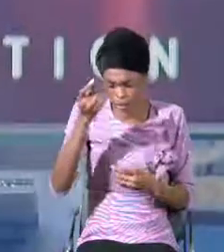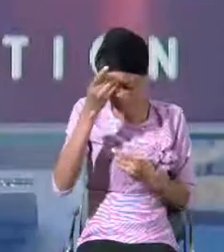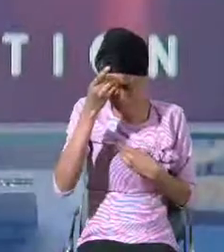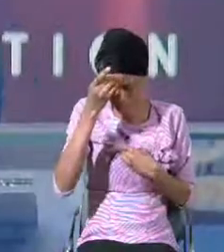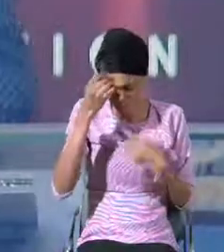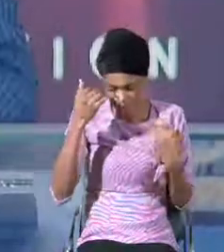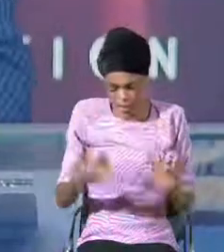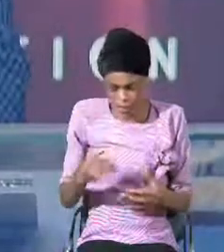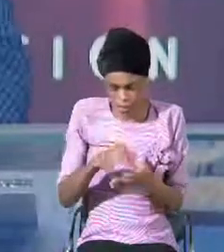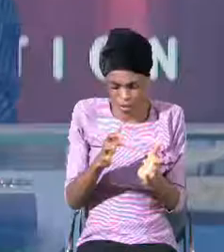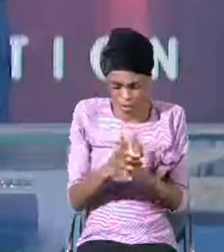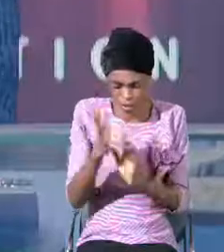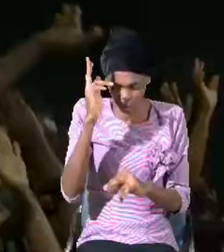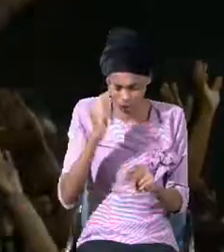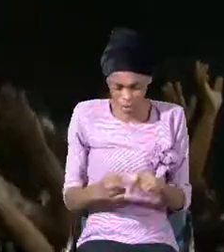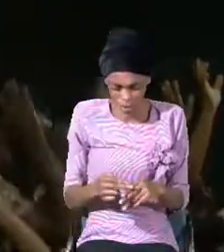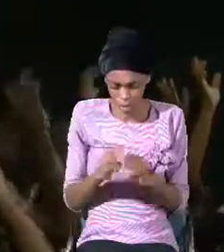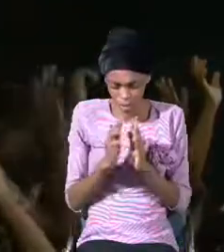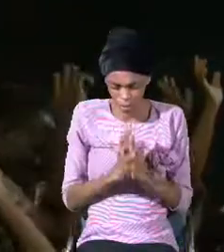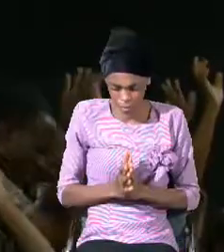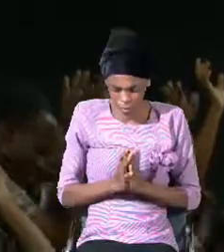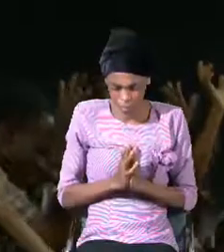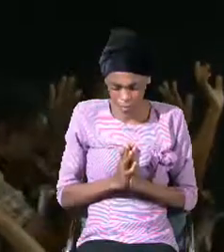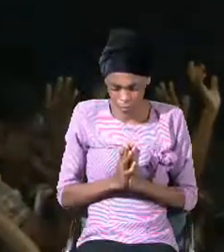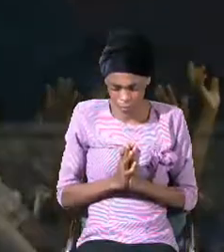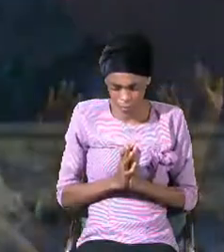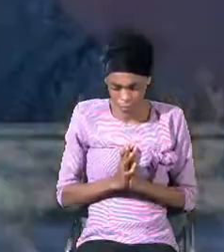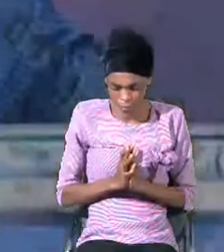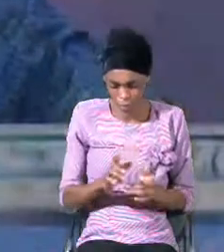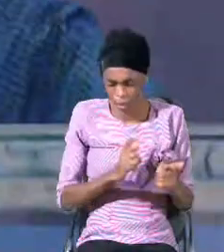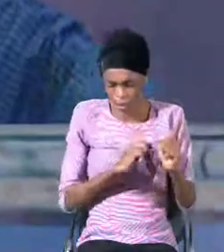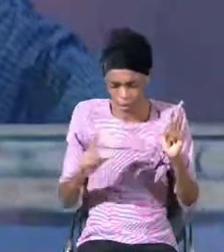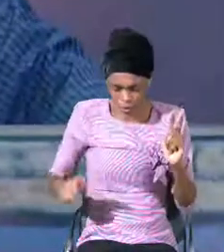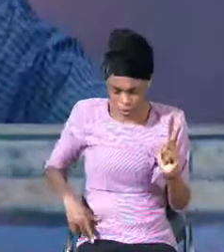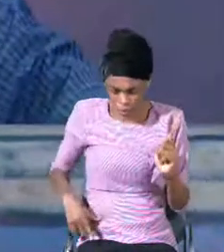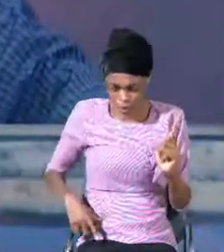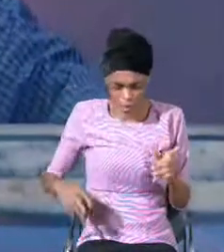Guéris toute maladie maintenant au nom de Jésus. Seigneur,